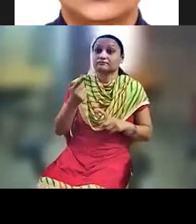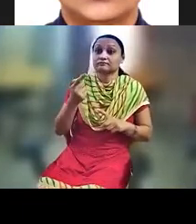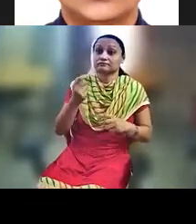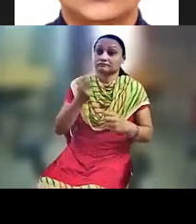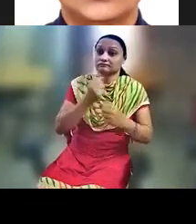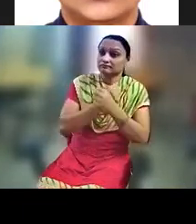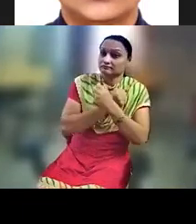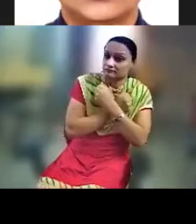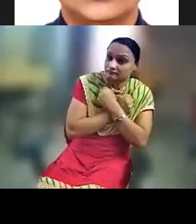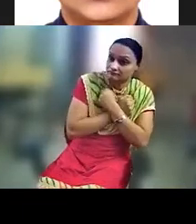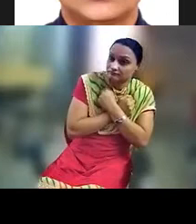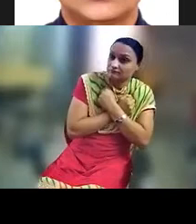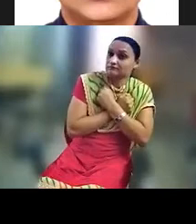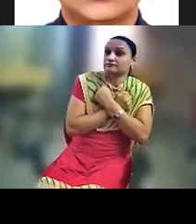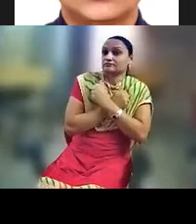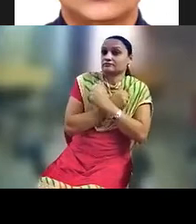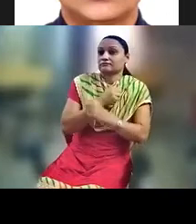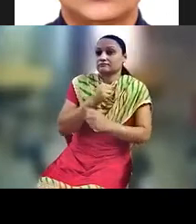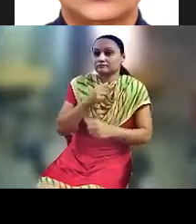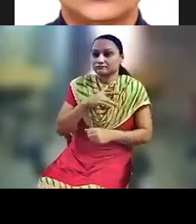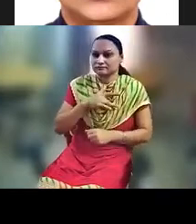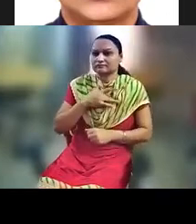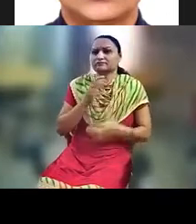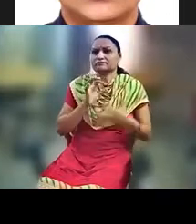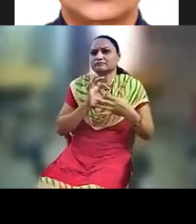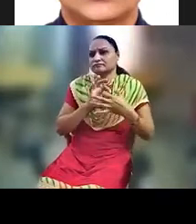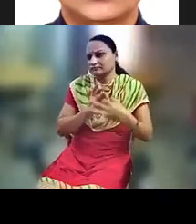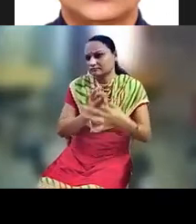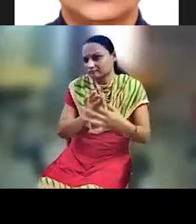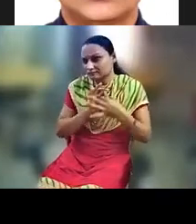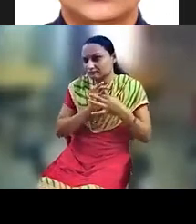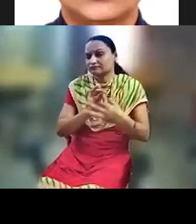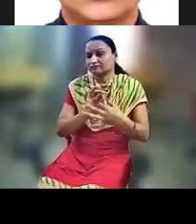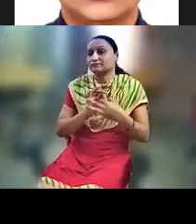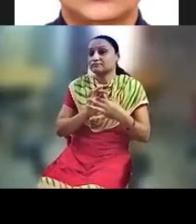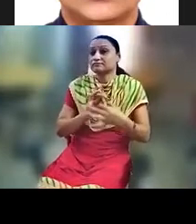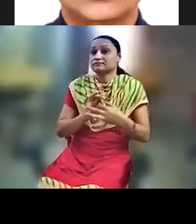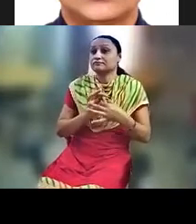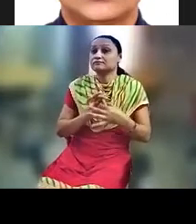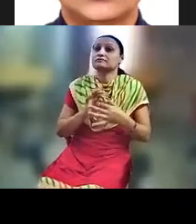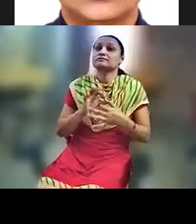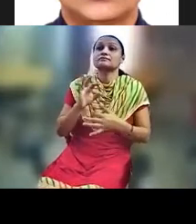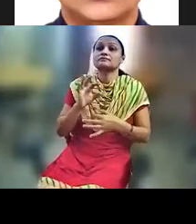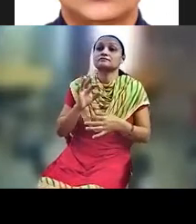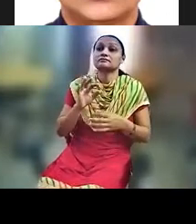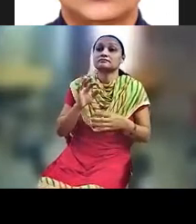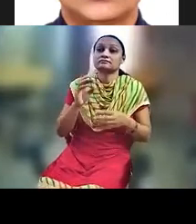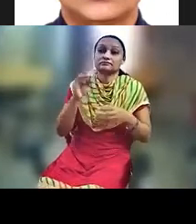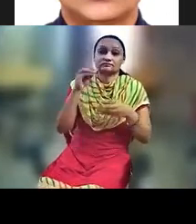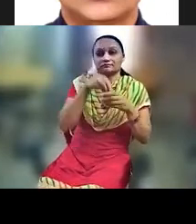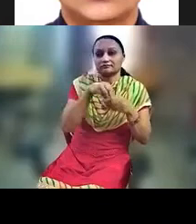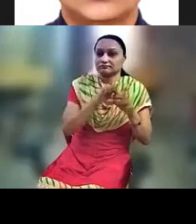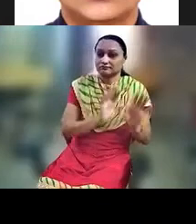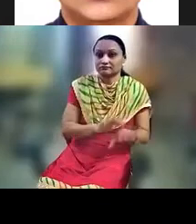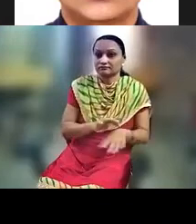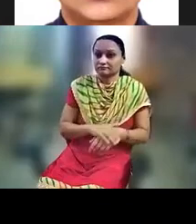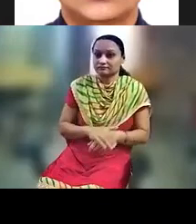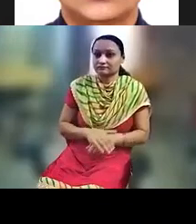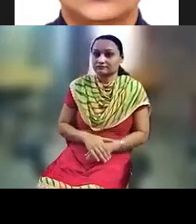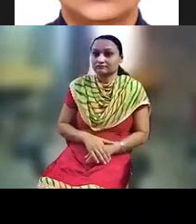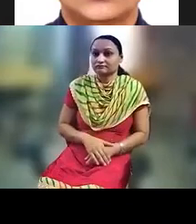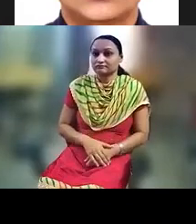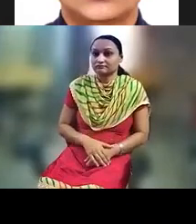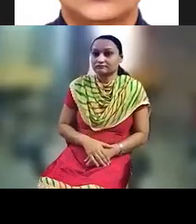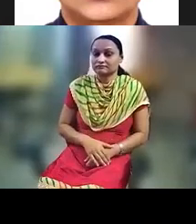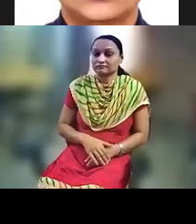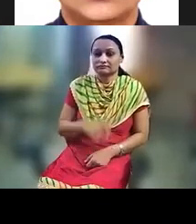टू गुड फीलिंग्स। सो ये सब आ जाते हैं कि हम इमोशनल वेलबीइंग में हम क्या क्या कर सकते हैं। कि कोई व्यक्ति